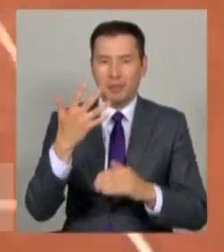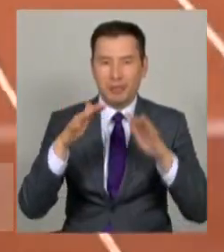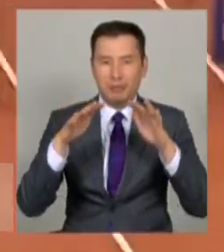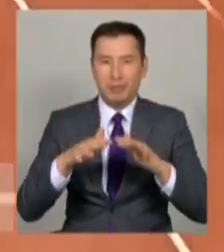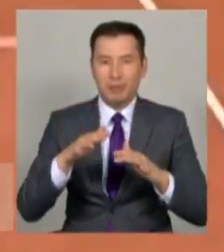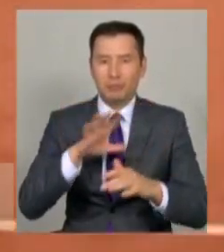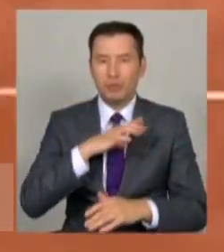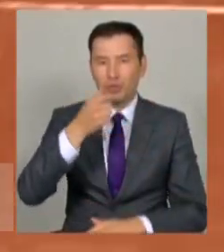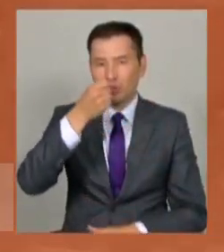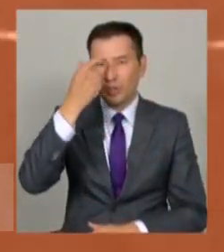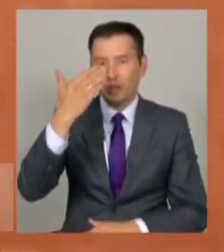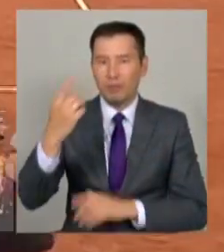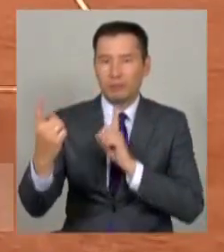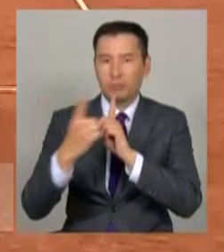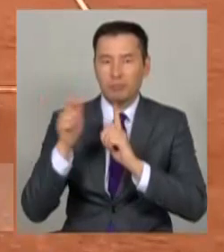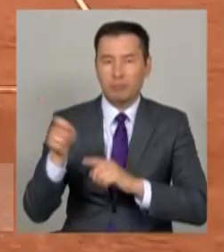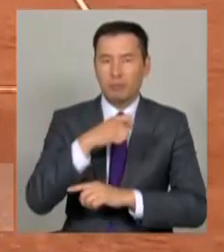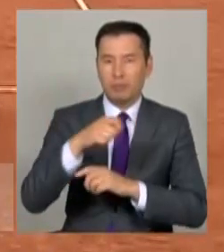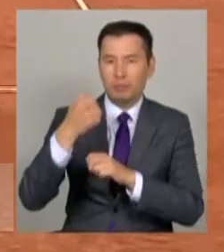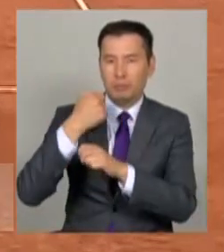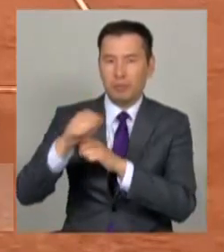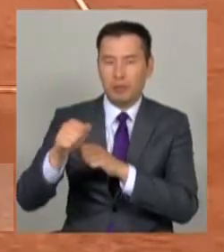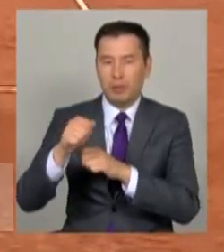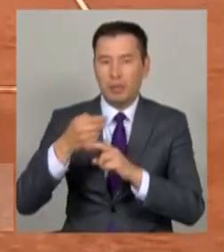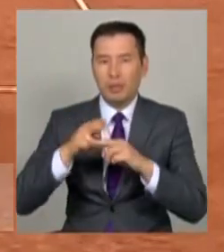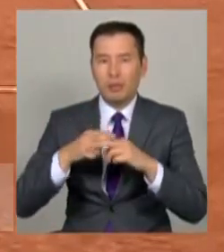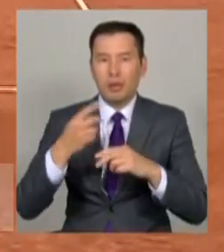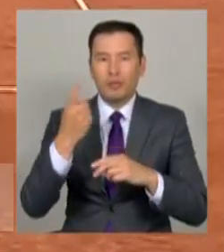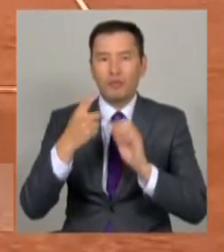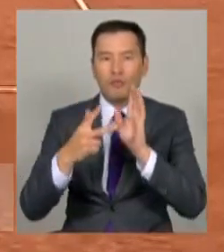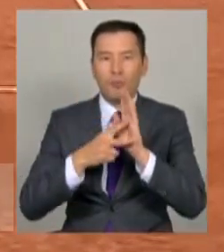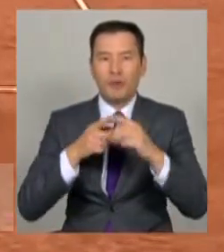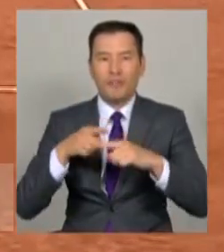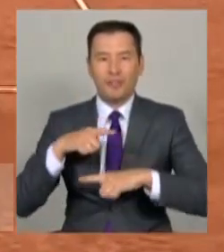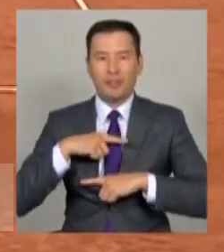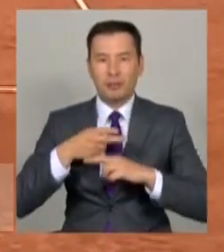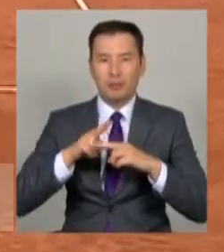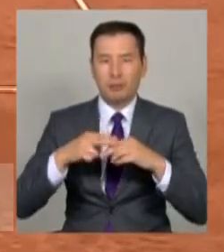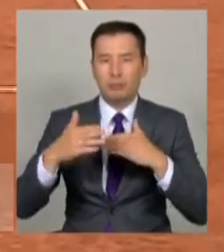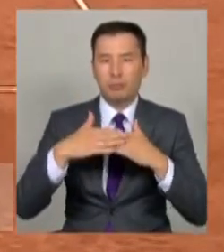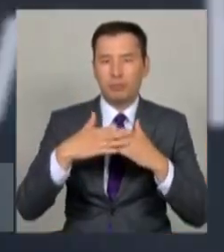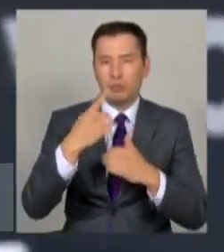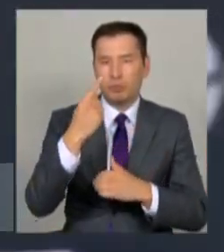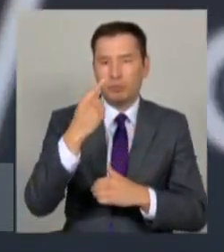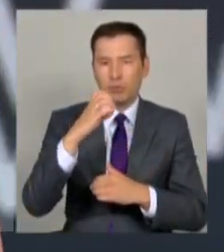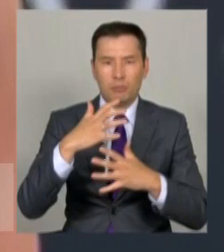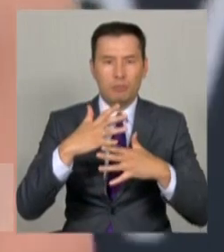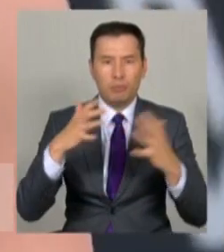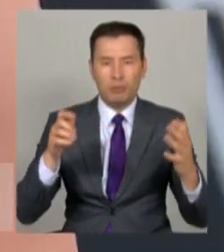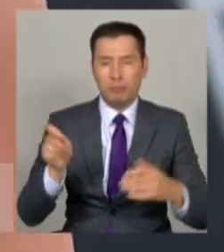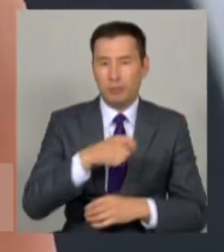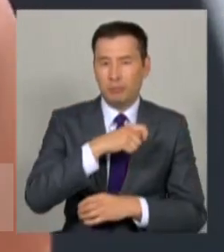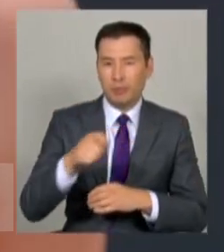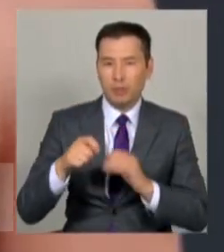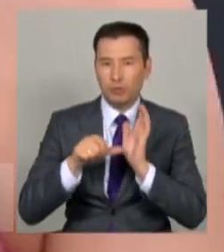над чешской теннисисткой Маркетой Вандраушевой. Поединок в 1/8 финала мастерса. Время длился больше часа и завершился в два сета